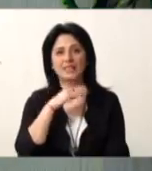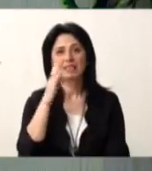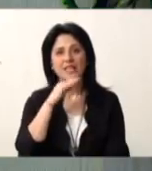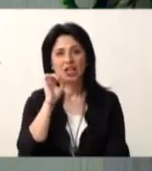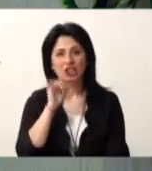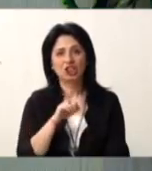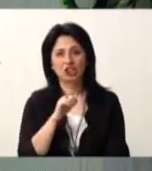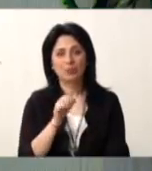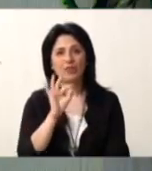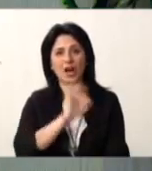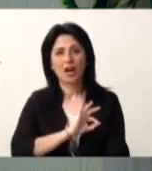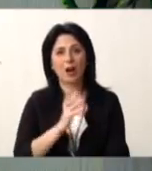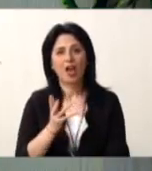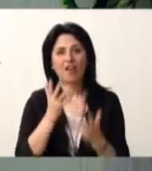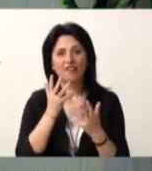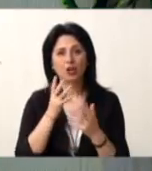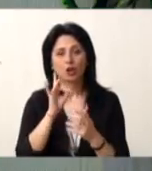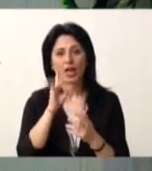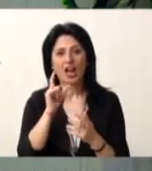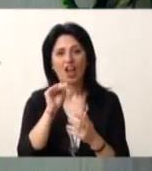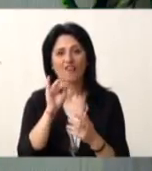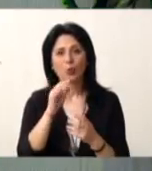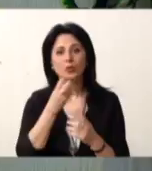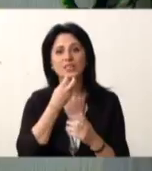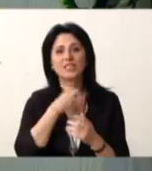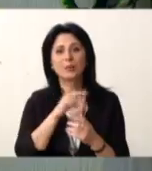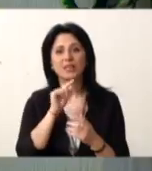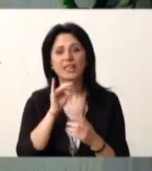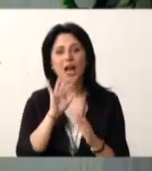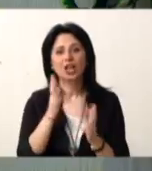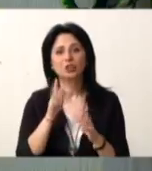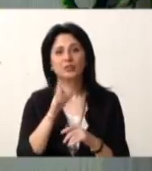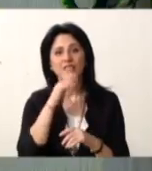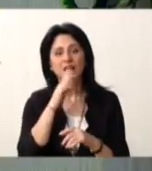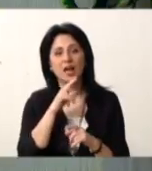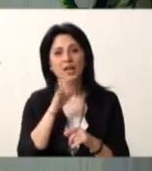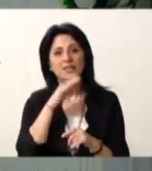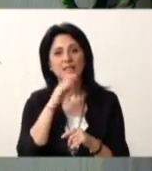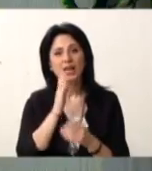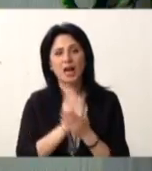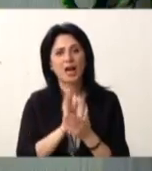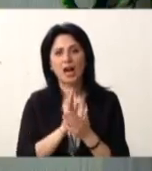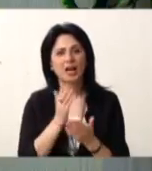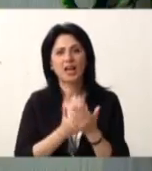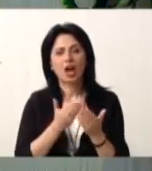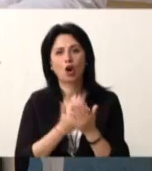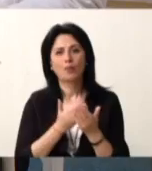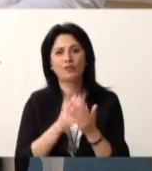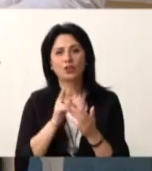წყალი შეიძლება გამოვიყენოთ ეფექტურად რეფლუქსის და საყლაპავის თიაქარის შემთხვევაში. წყალი